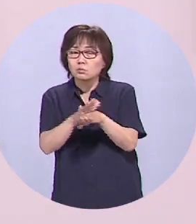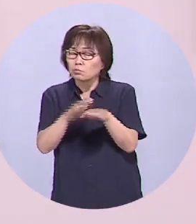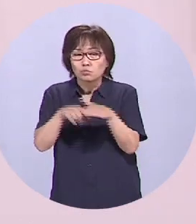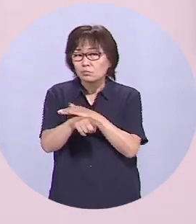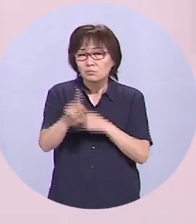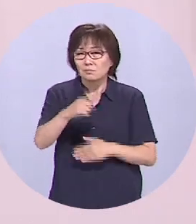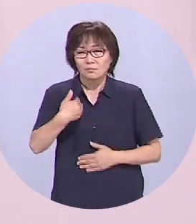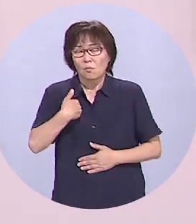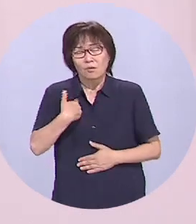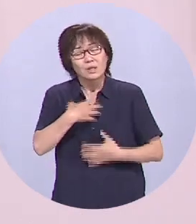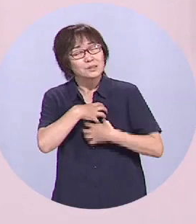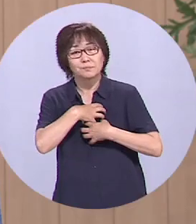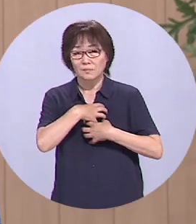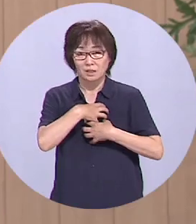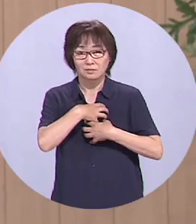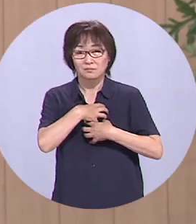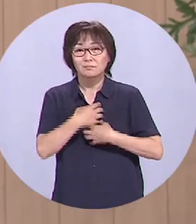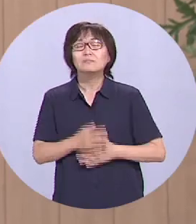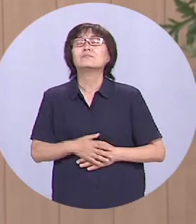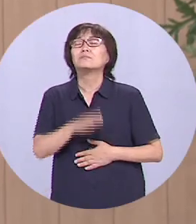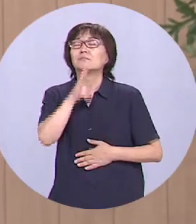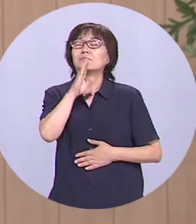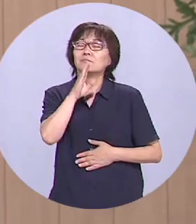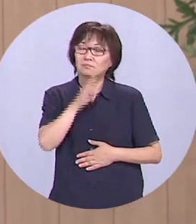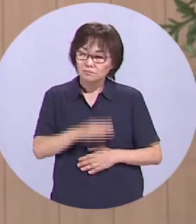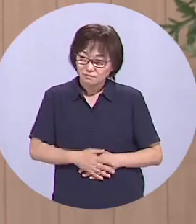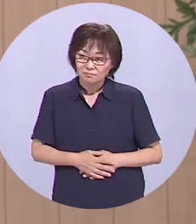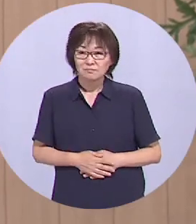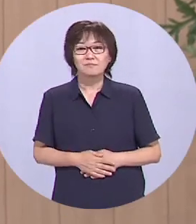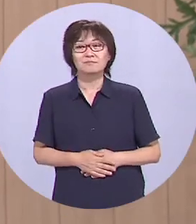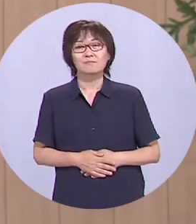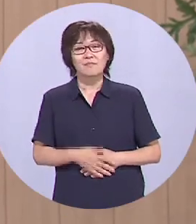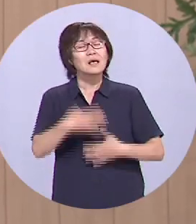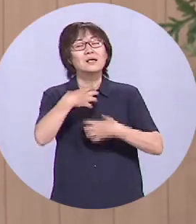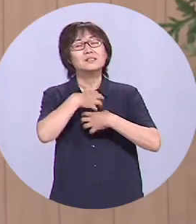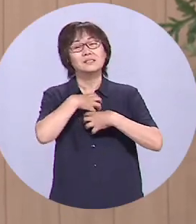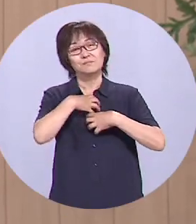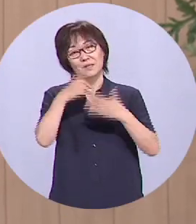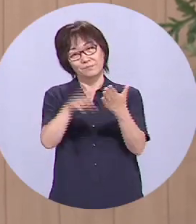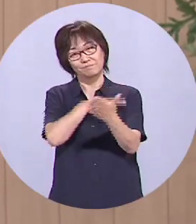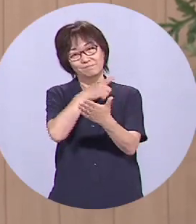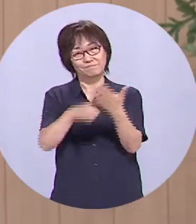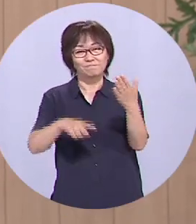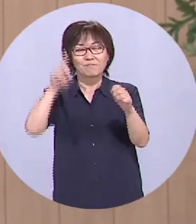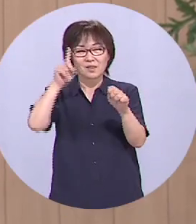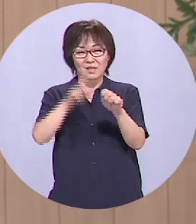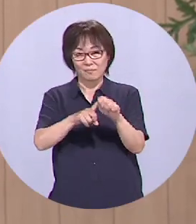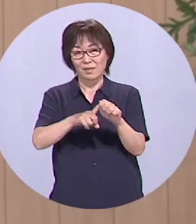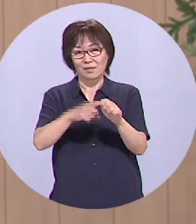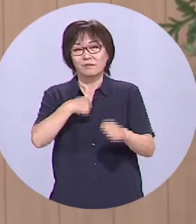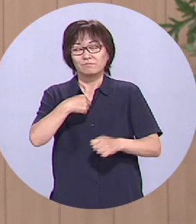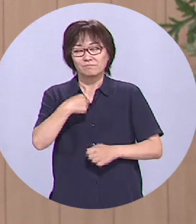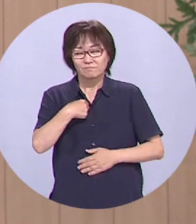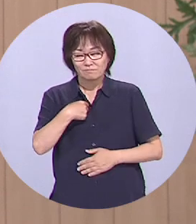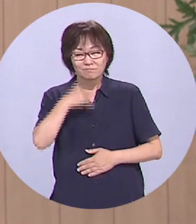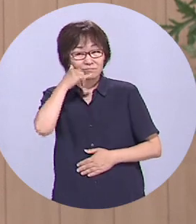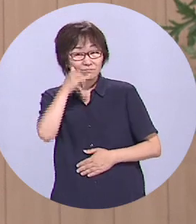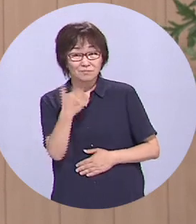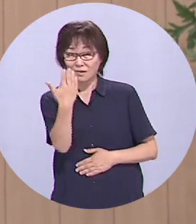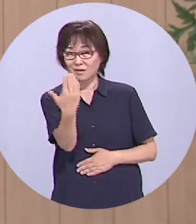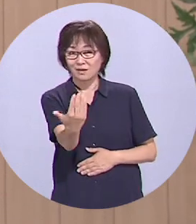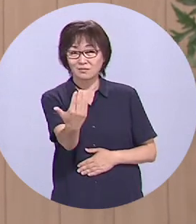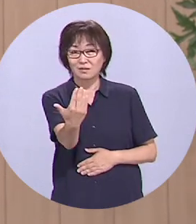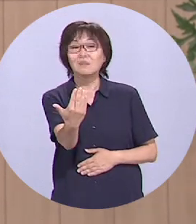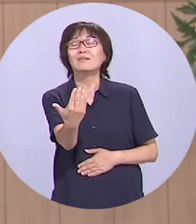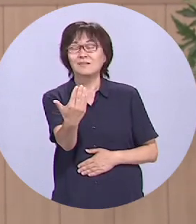くて心配なところがあるんですけど、ね、 そうですよね、はい、まあ、そんな心配を解消するために、僕が受話器の向こう側を今